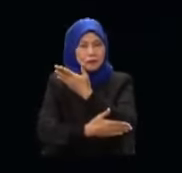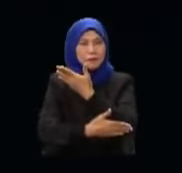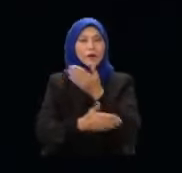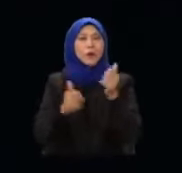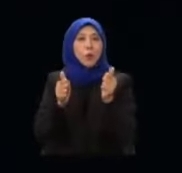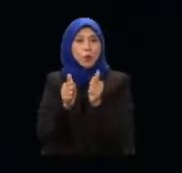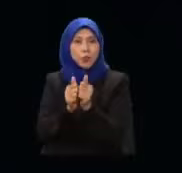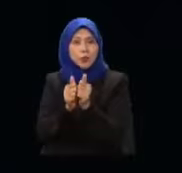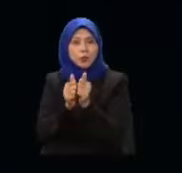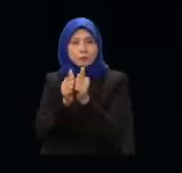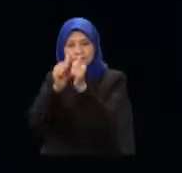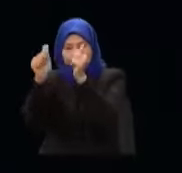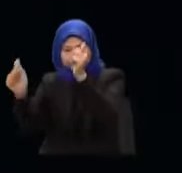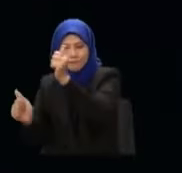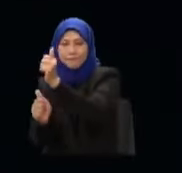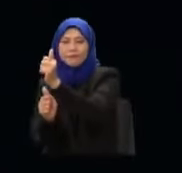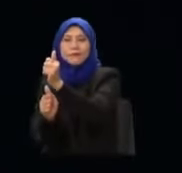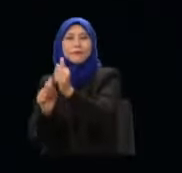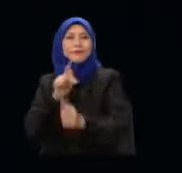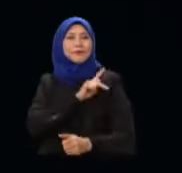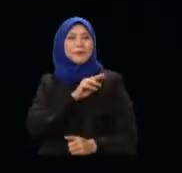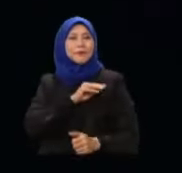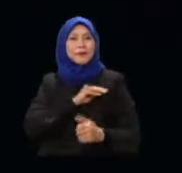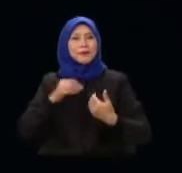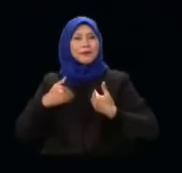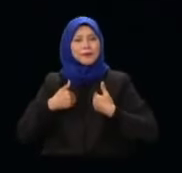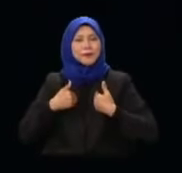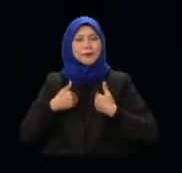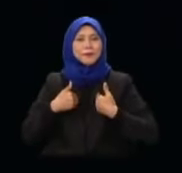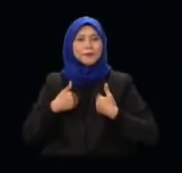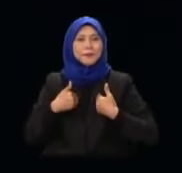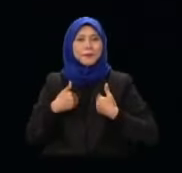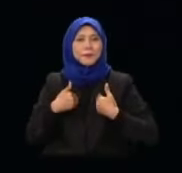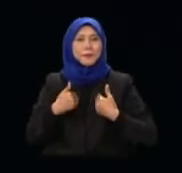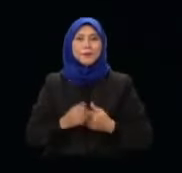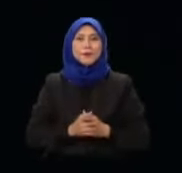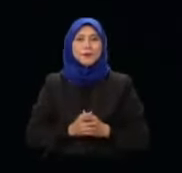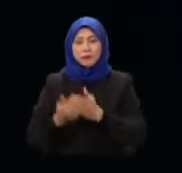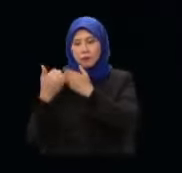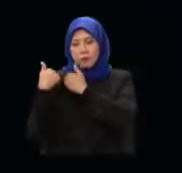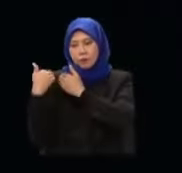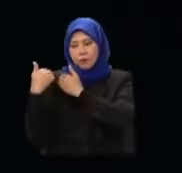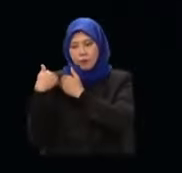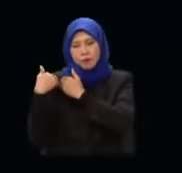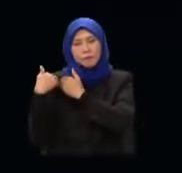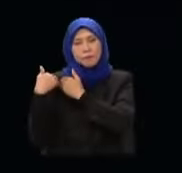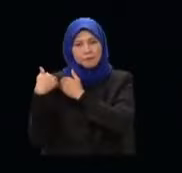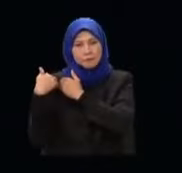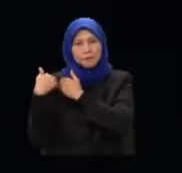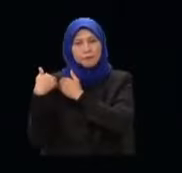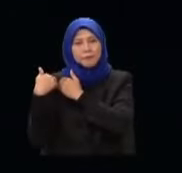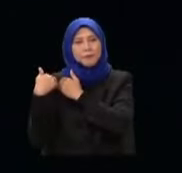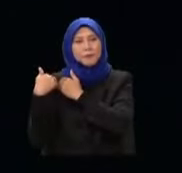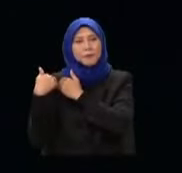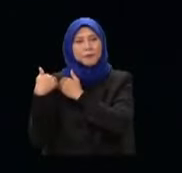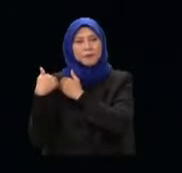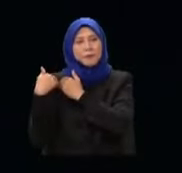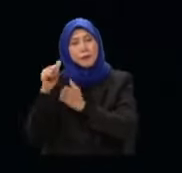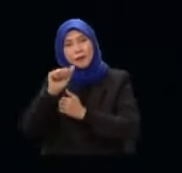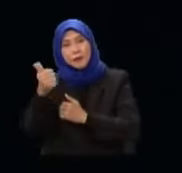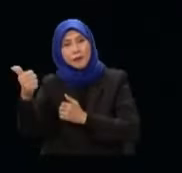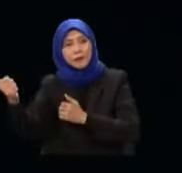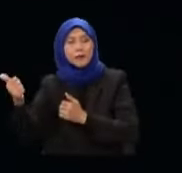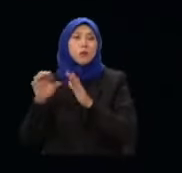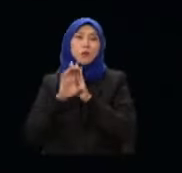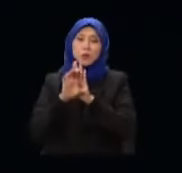bersama-sama dalam Kementerian yang ada juga eh tanggungjawab ke atas perkara-perkara lain